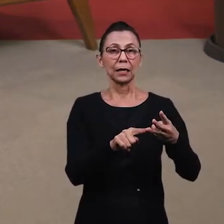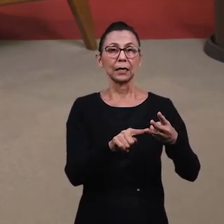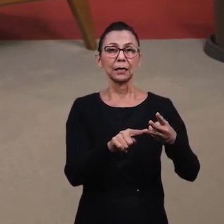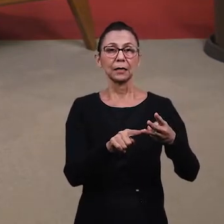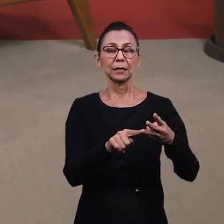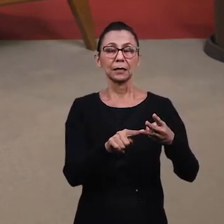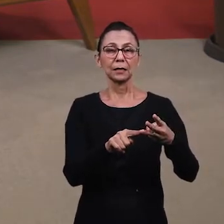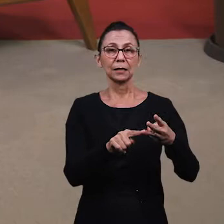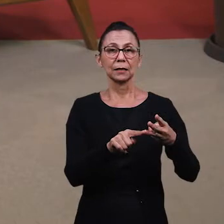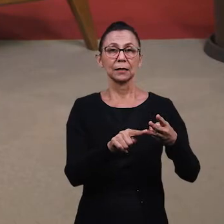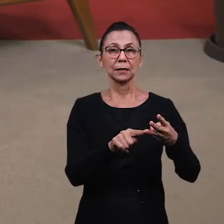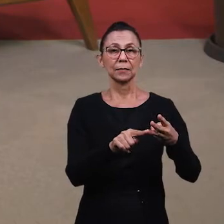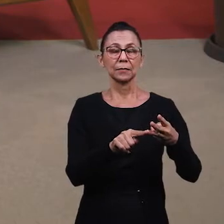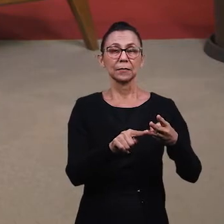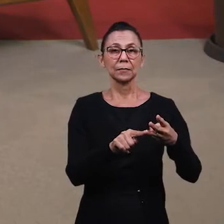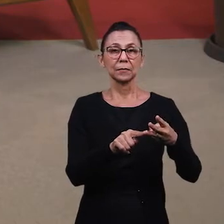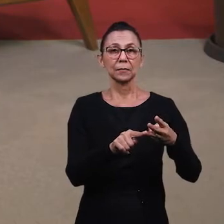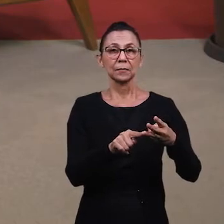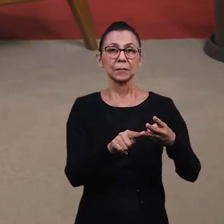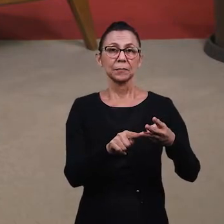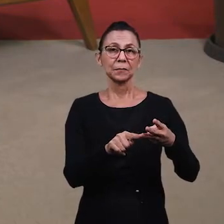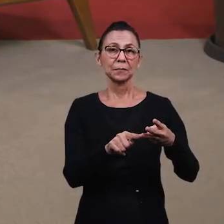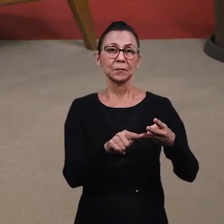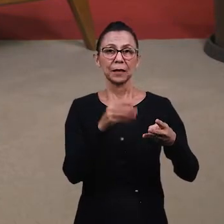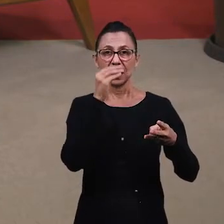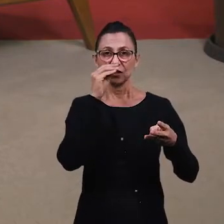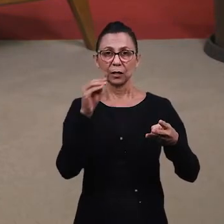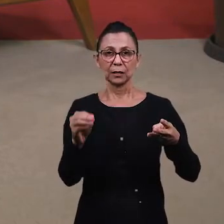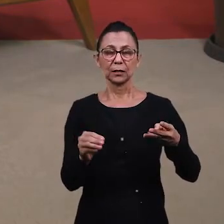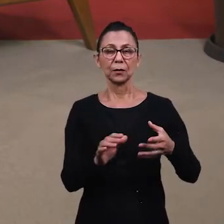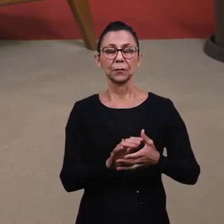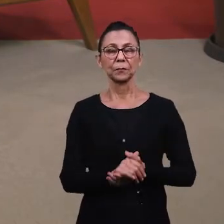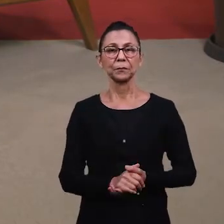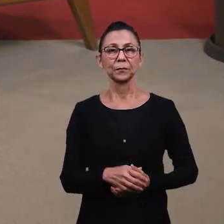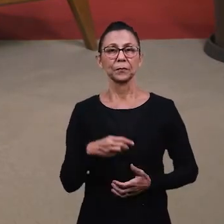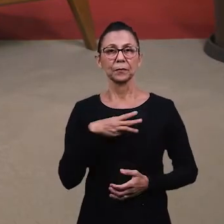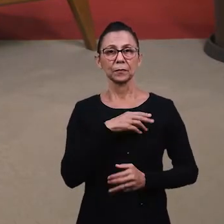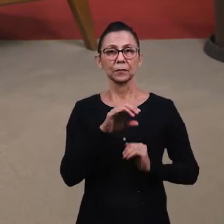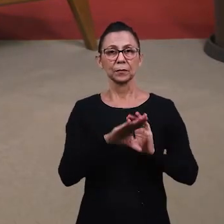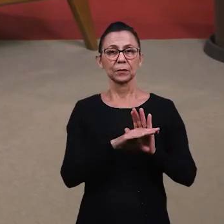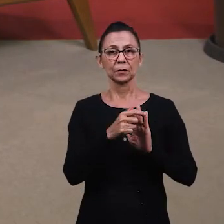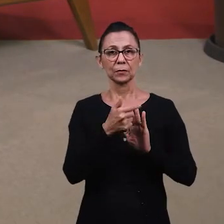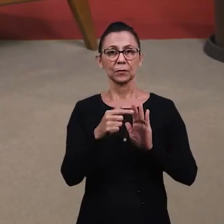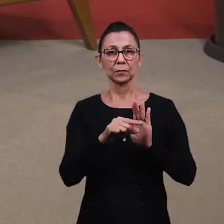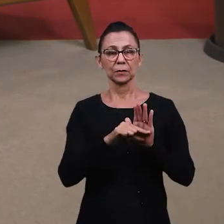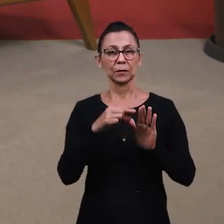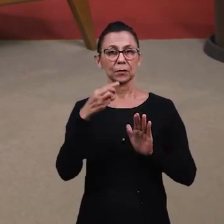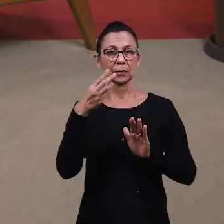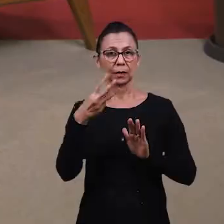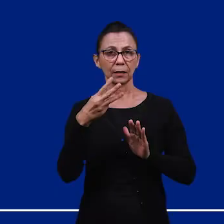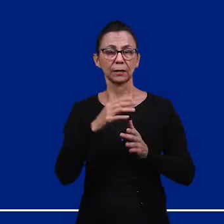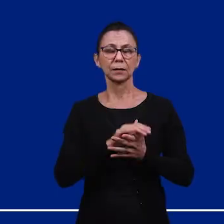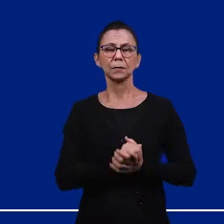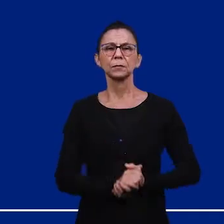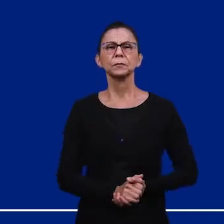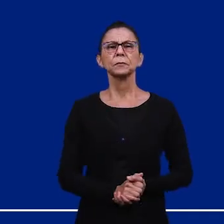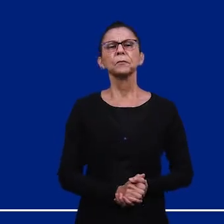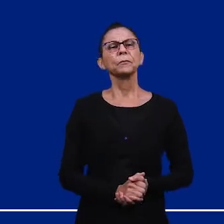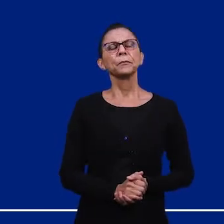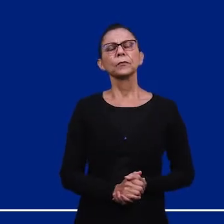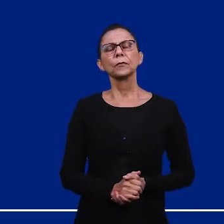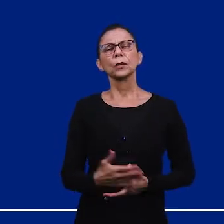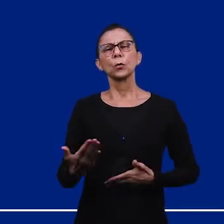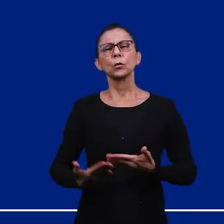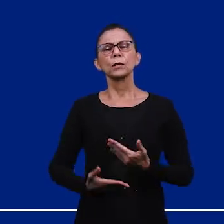voir ici parce qu'il y a eu trois manger à l'invitation. Le premier, nous allons lire en Matthieu chapitre 22, verset